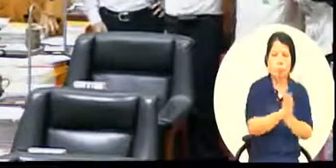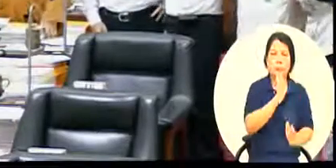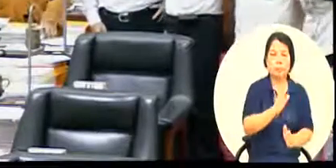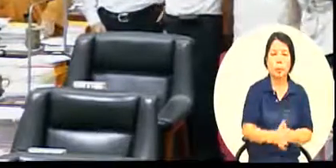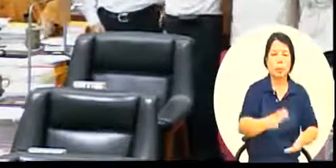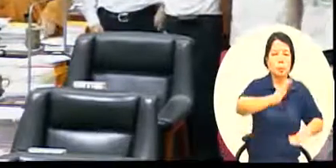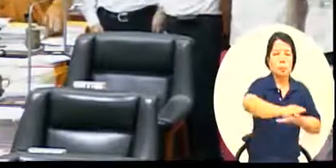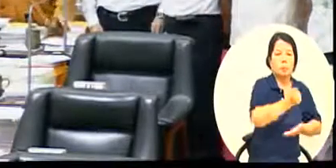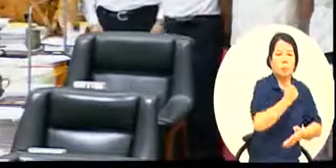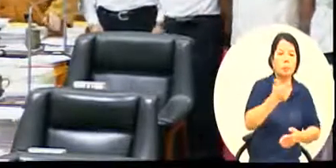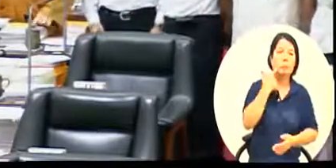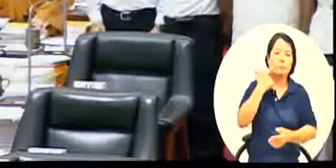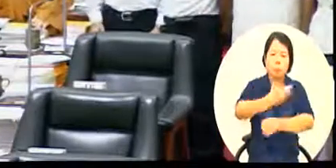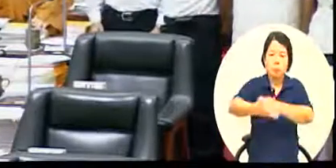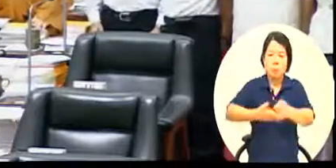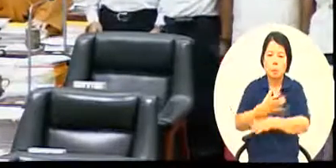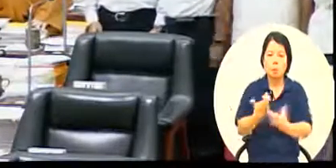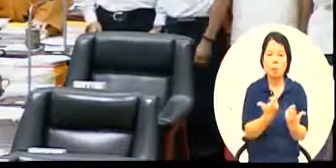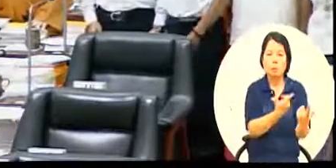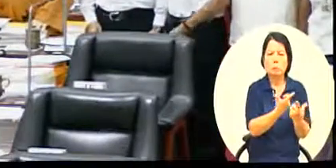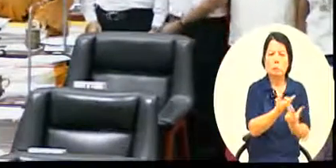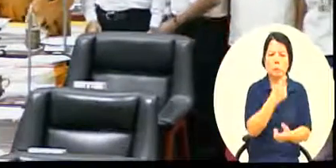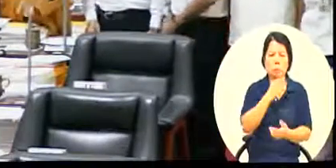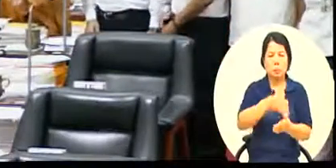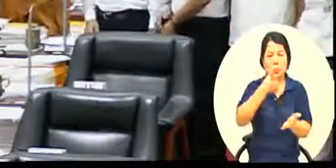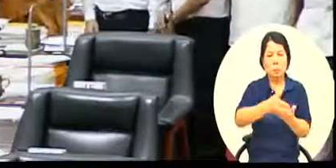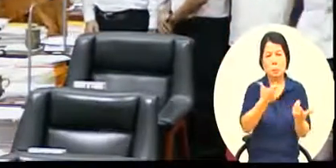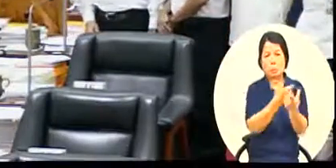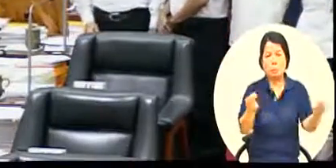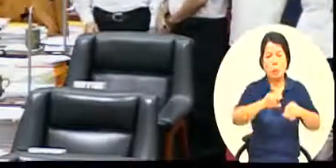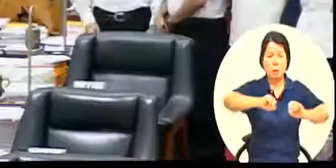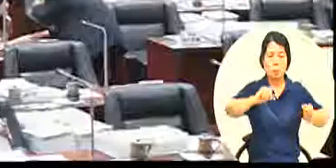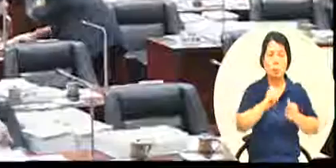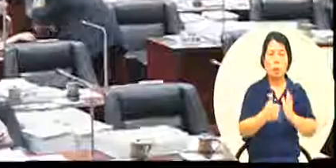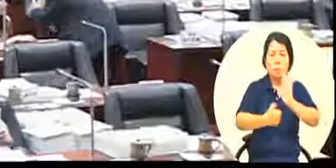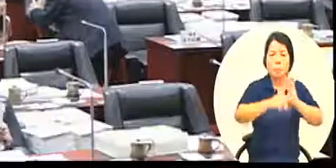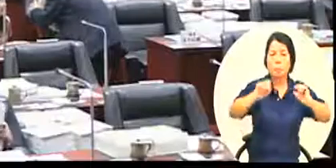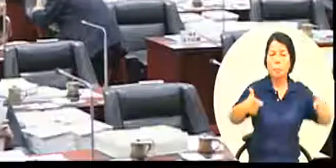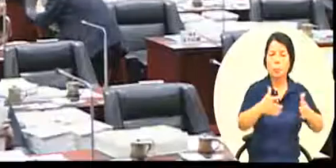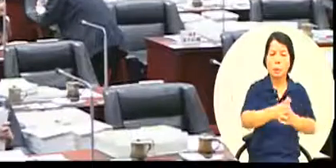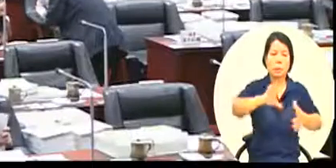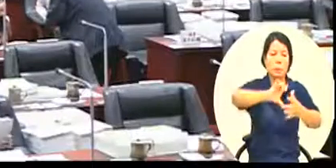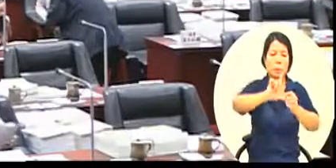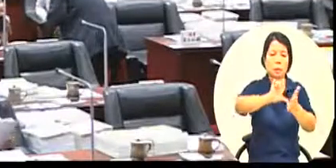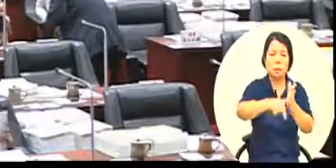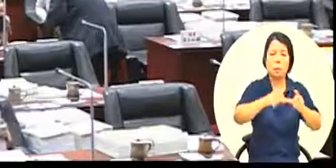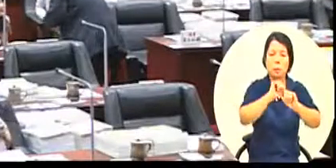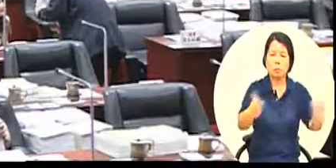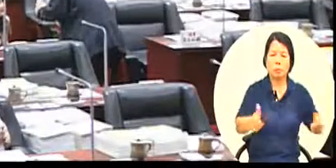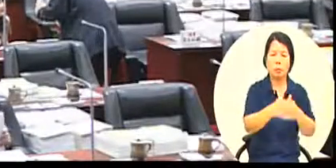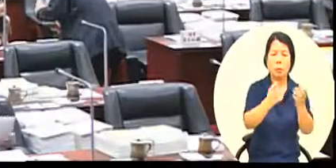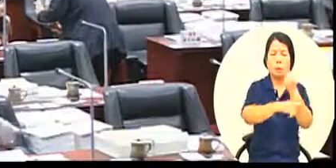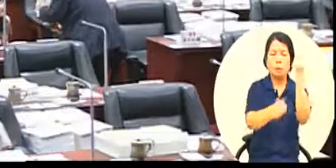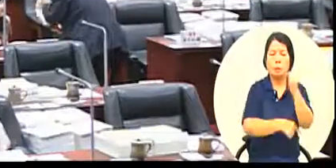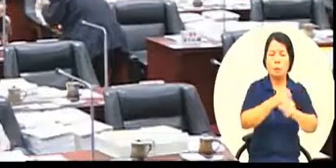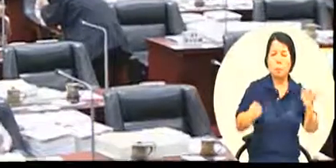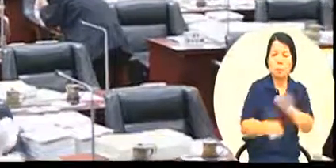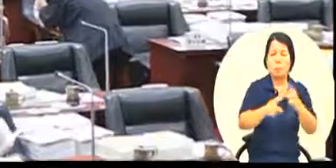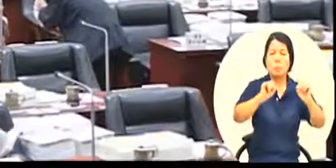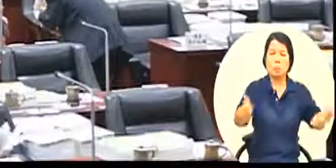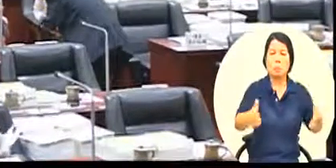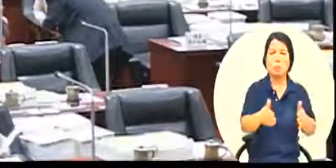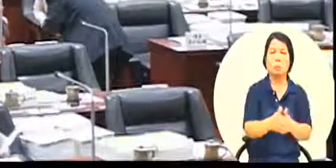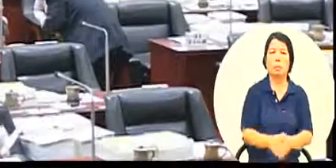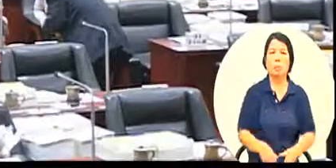跟美丽岛事件相提并论，他们的时间不同，罪名不同，法院不同，适用法律不同，统治者的政治手段也不